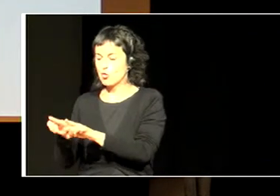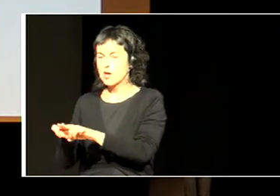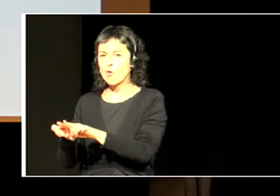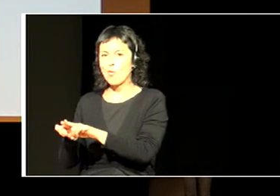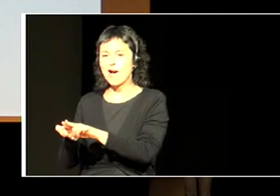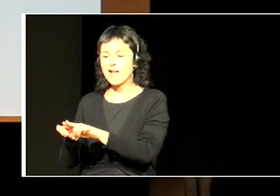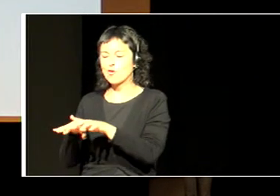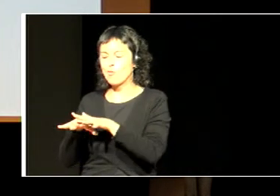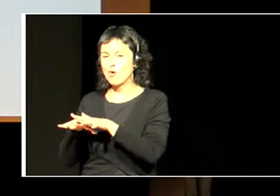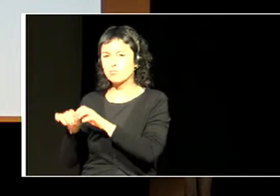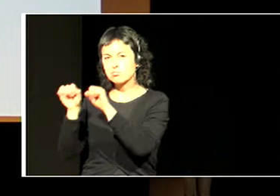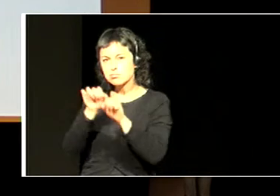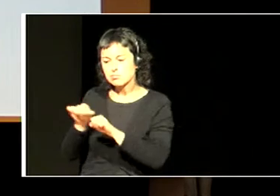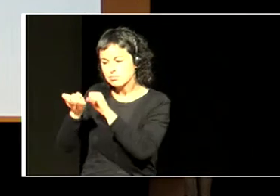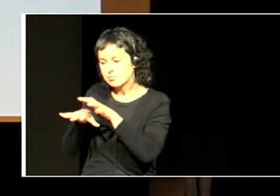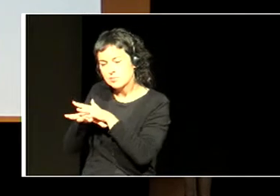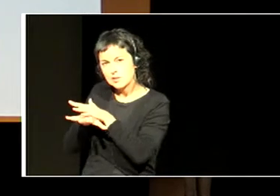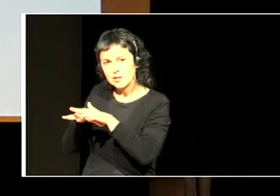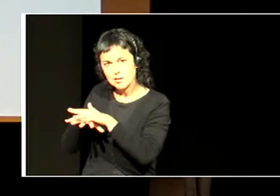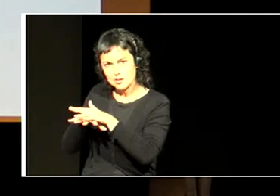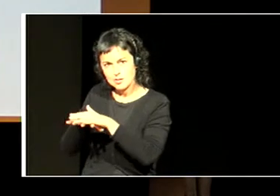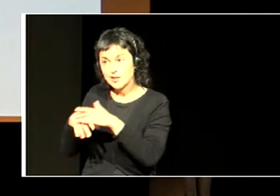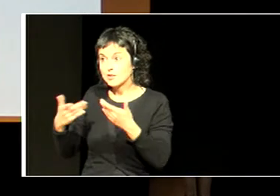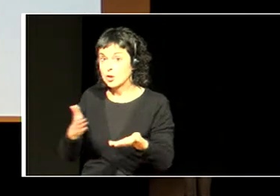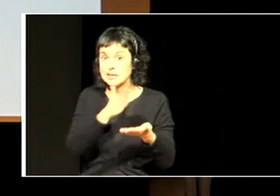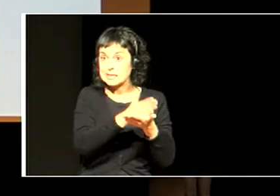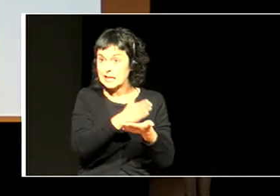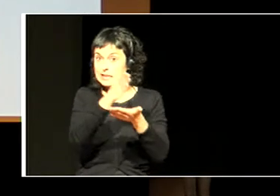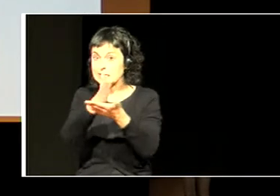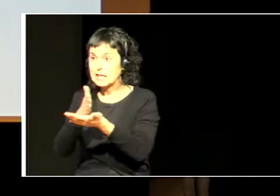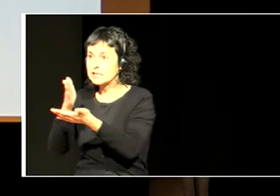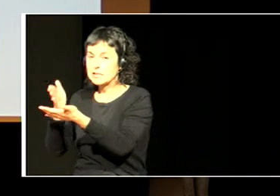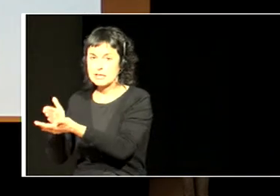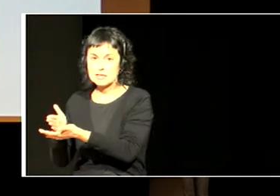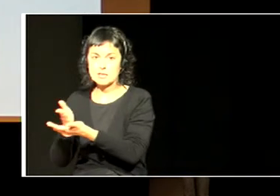bezala. Eta gelaz joaten dira bere manifestua,